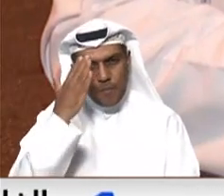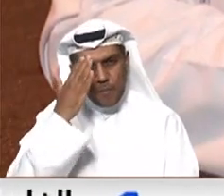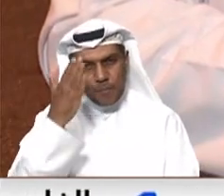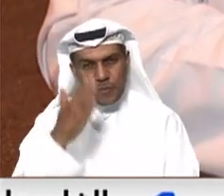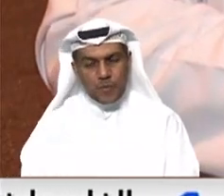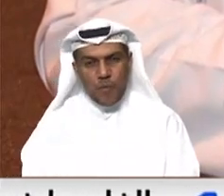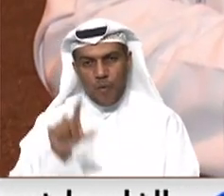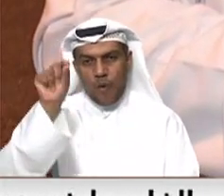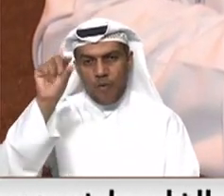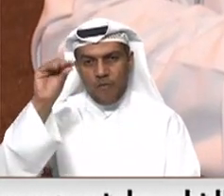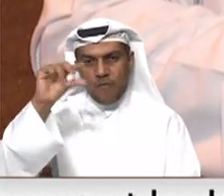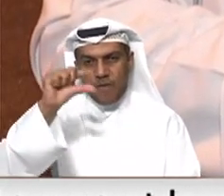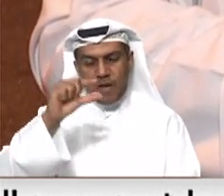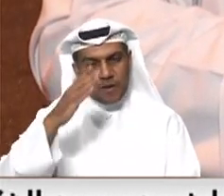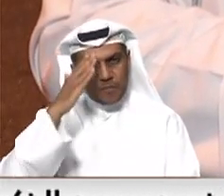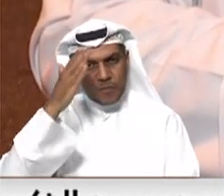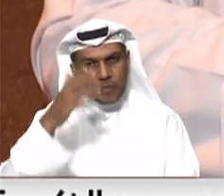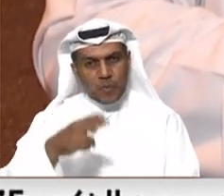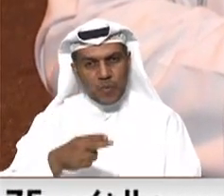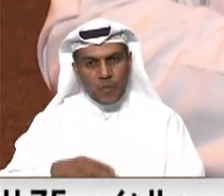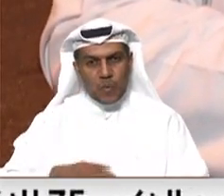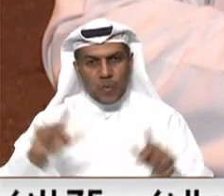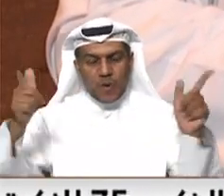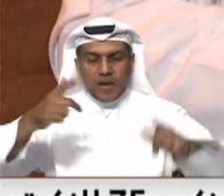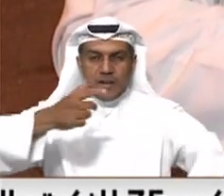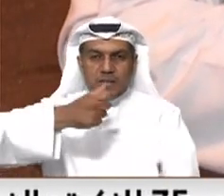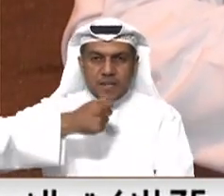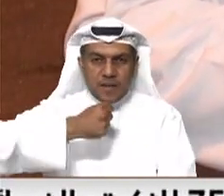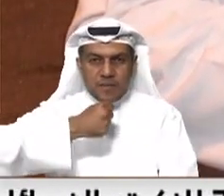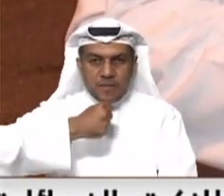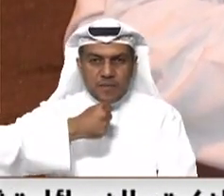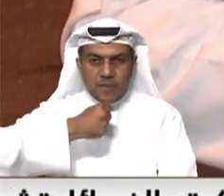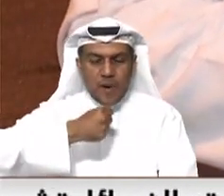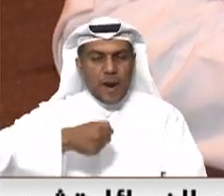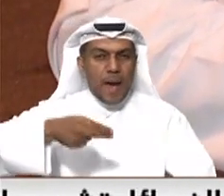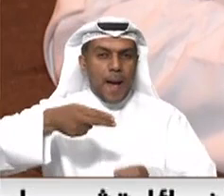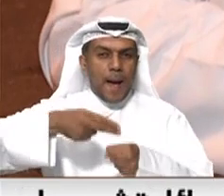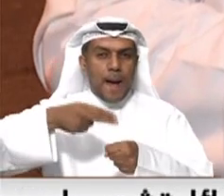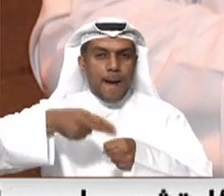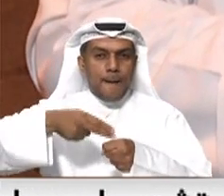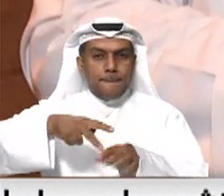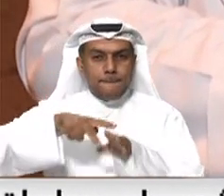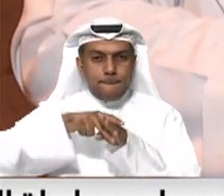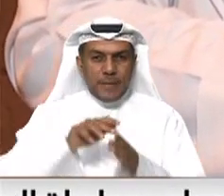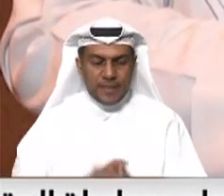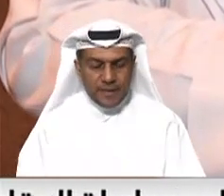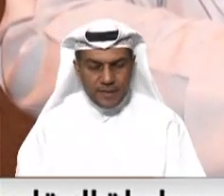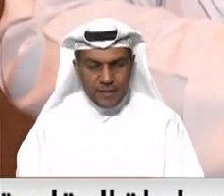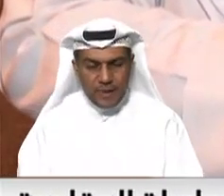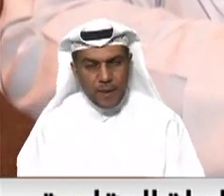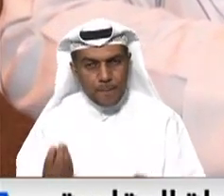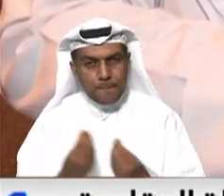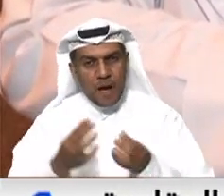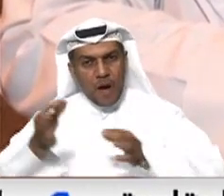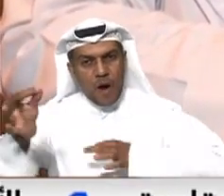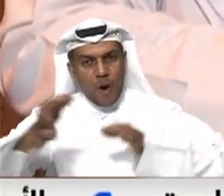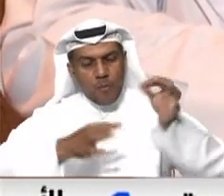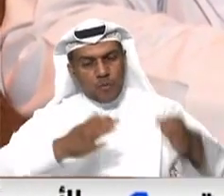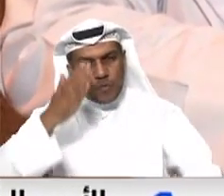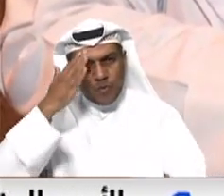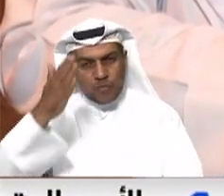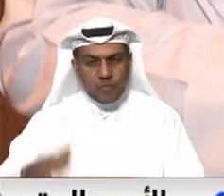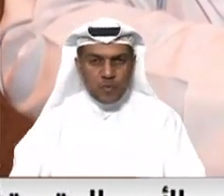الزميل فهد التركي مراسلنا من محافظة الأحمدي، وكذلك الشكر إلى ضيفك الكريم. وللتنويه